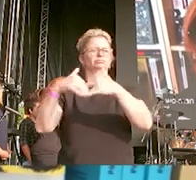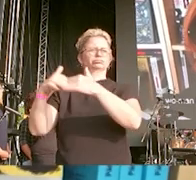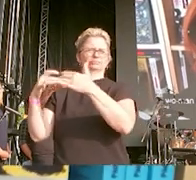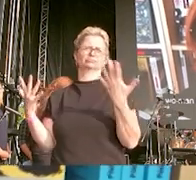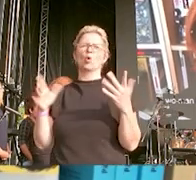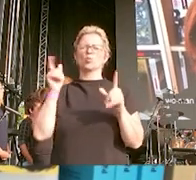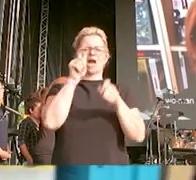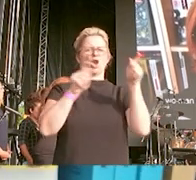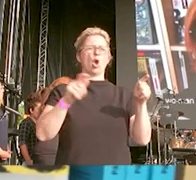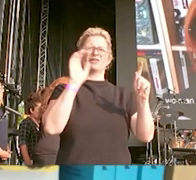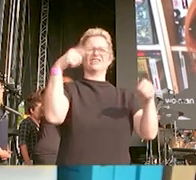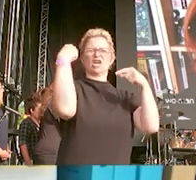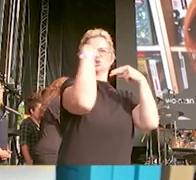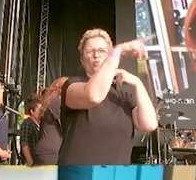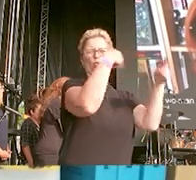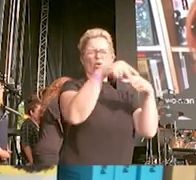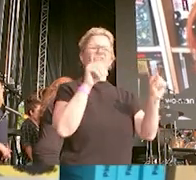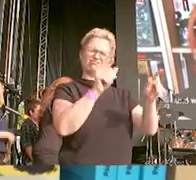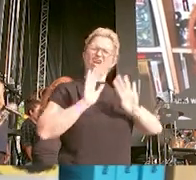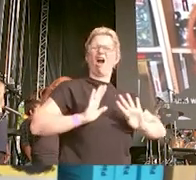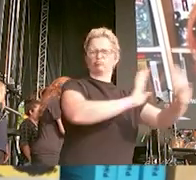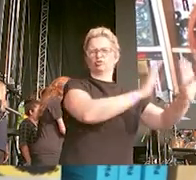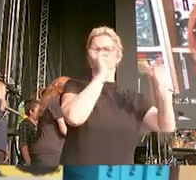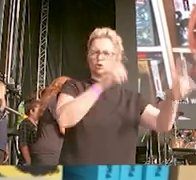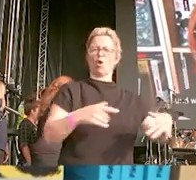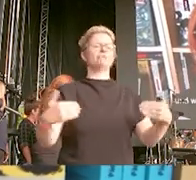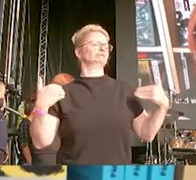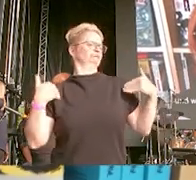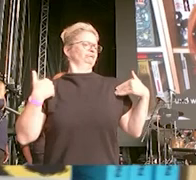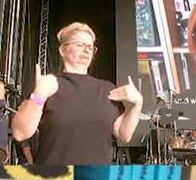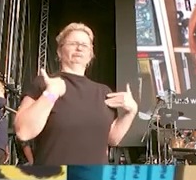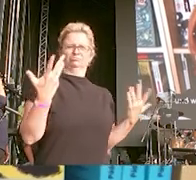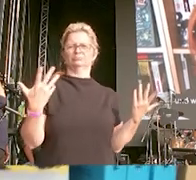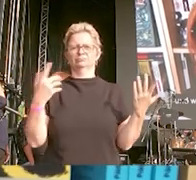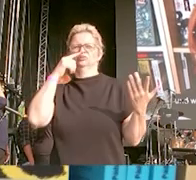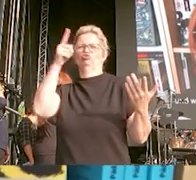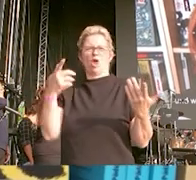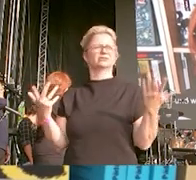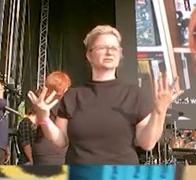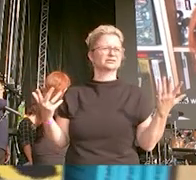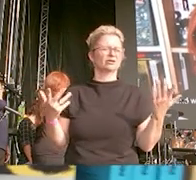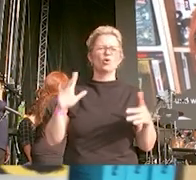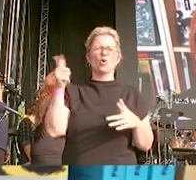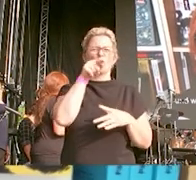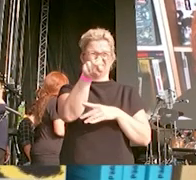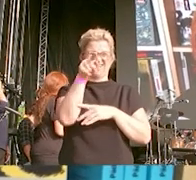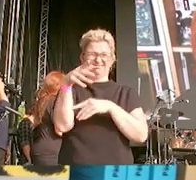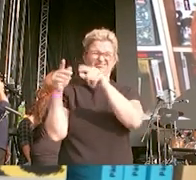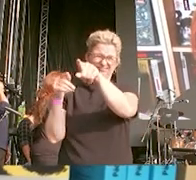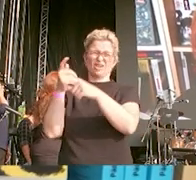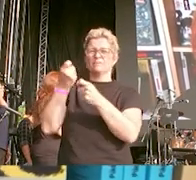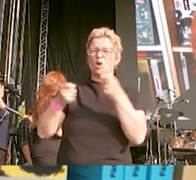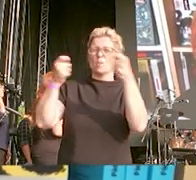wieder zurückschiebt, also zurückschickt, abschiebt, und wo eben ein konservativer Bundeskanzler